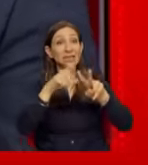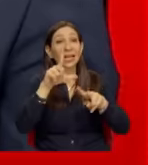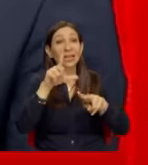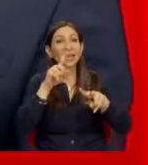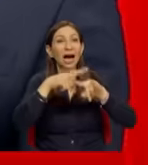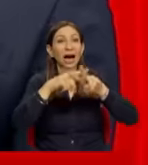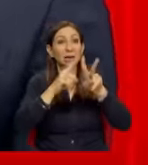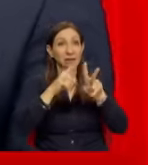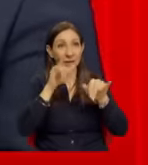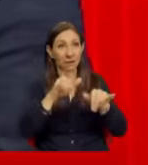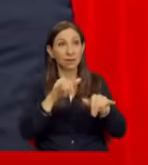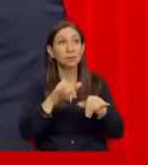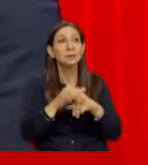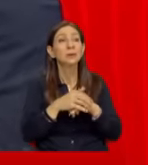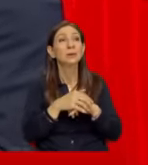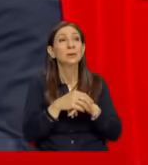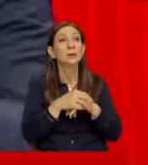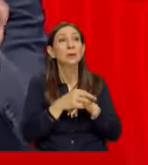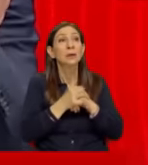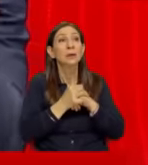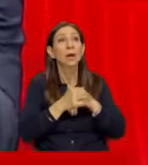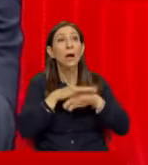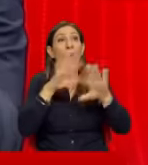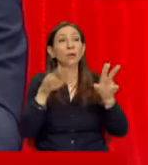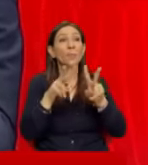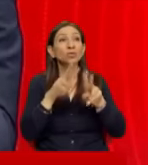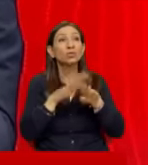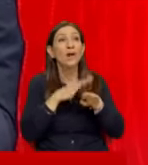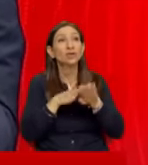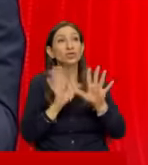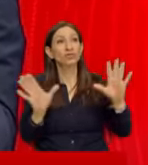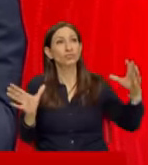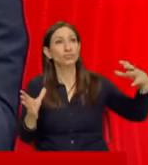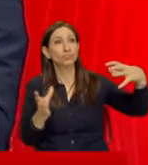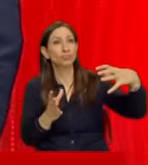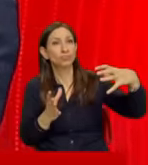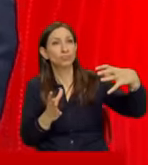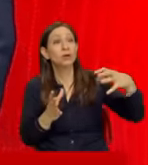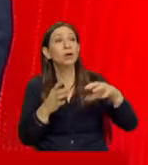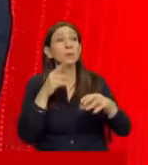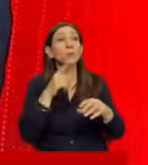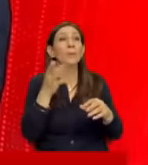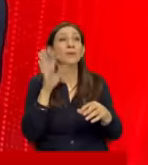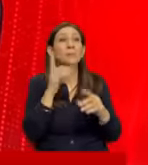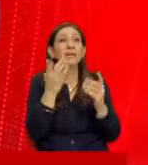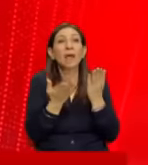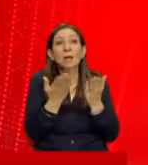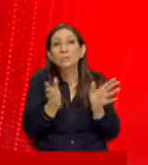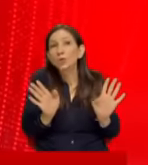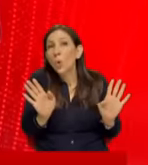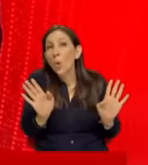öyledir. Nallıhan'ın kırsalı da öyledir. Her yerde Mansur Yavaş rüzgarı esmiş. Yani bunun başka bir analizi